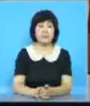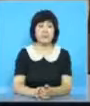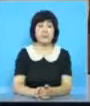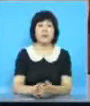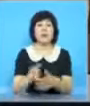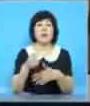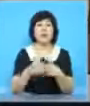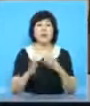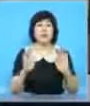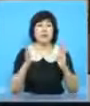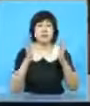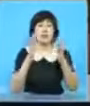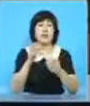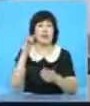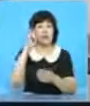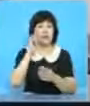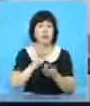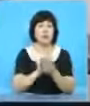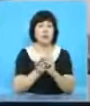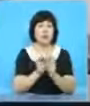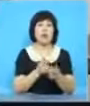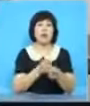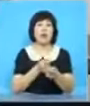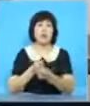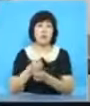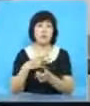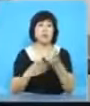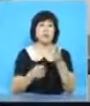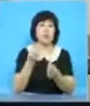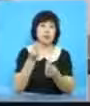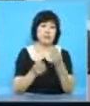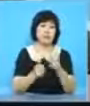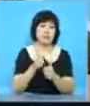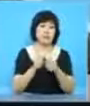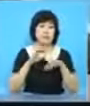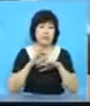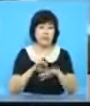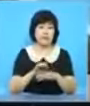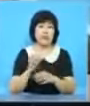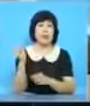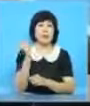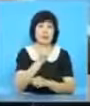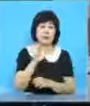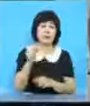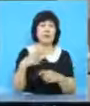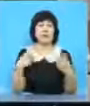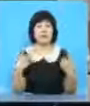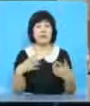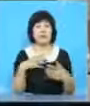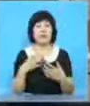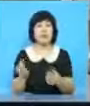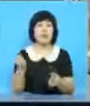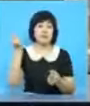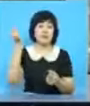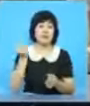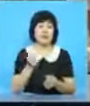Орталық саябақ алаңында қазақша күрес және арқан тартыс ойындарынан жарыс ұйымдастырылды. Қол күресі және гір спортынан үздік деп